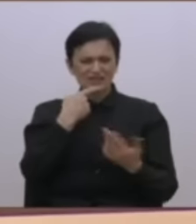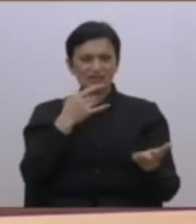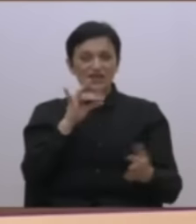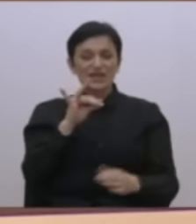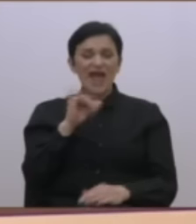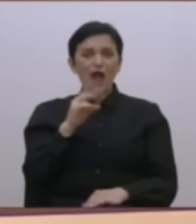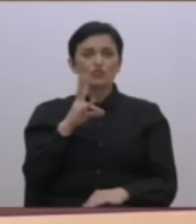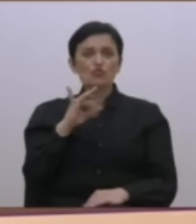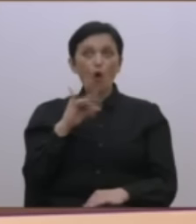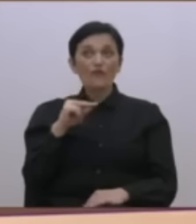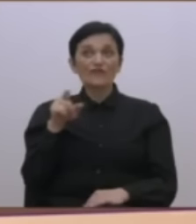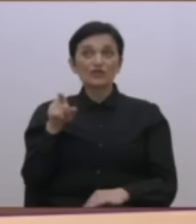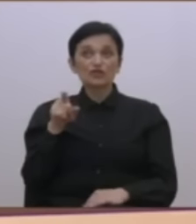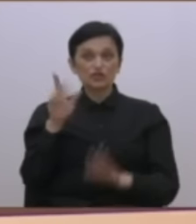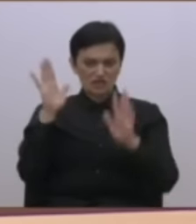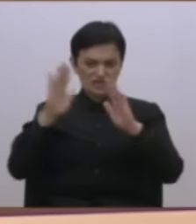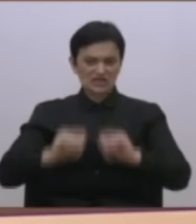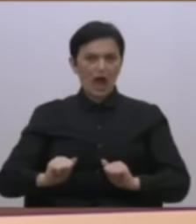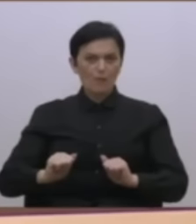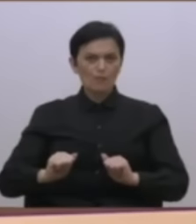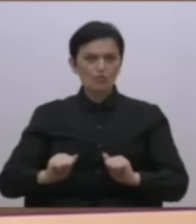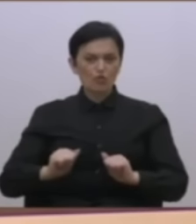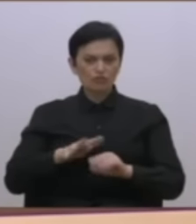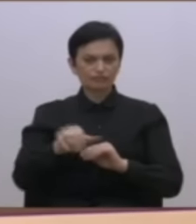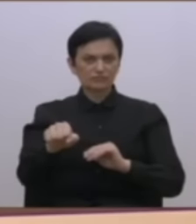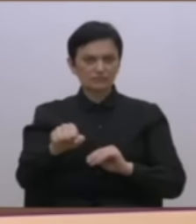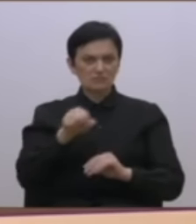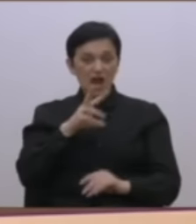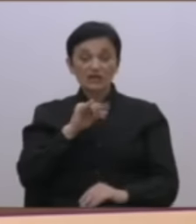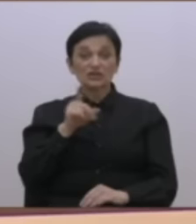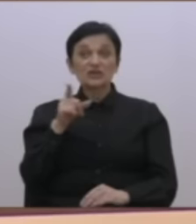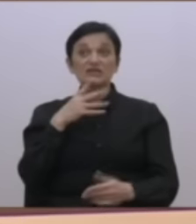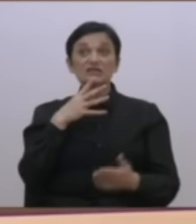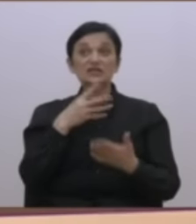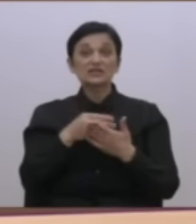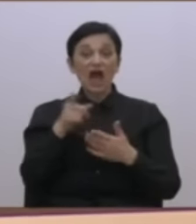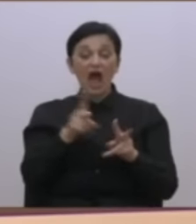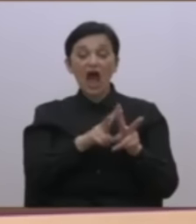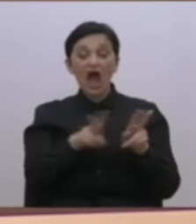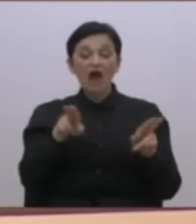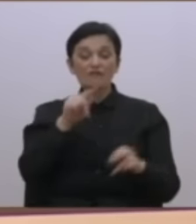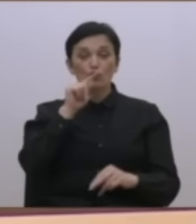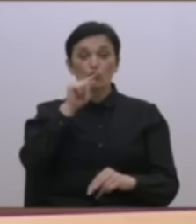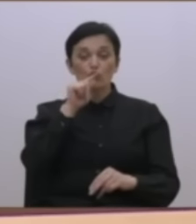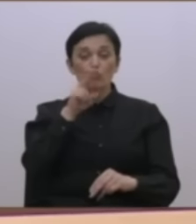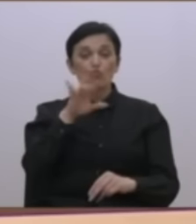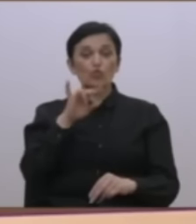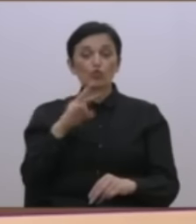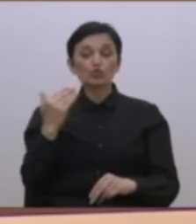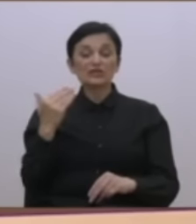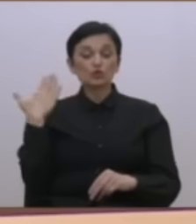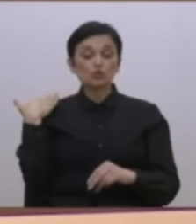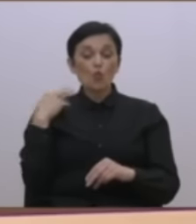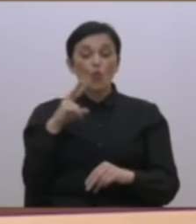იანუკოვიჩი რომელიც მაიდანმა დაამხო მაგრამ ის თავის თავს აიგივებს პუტინის ზურგით მომაგრებელ